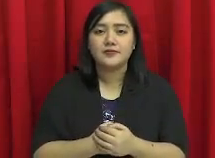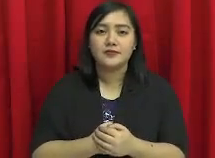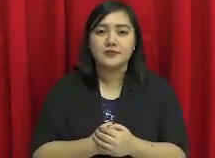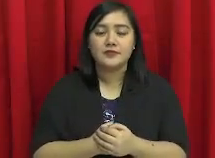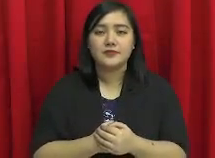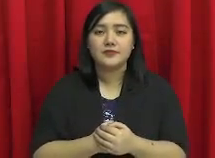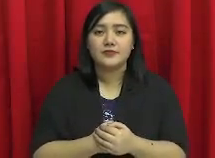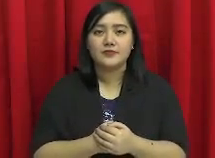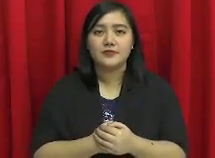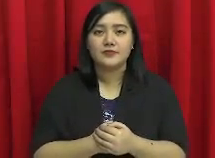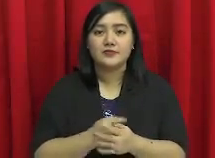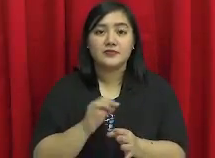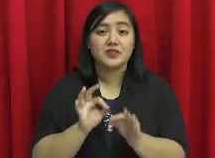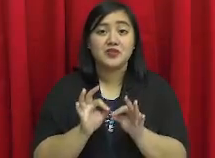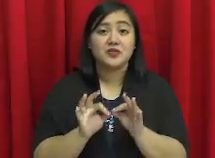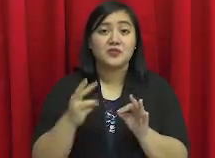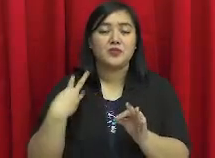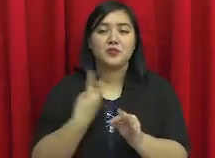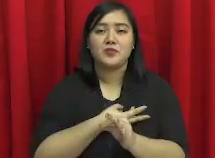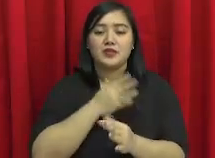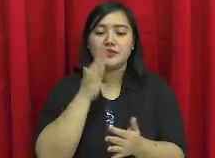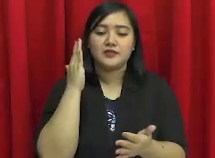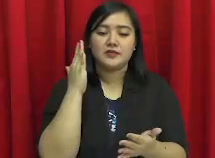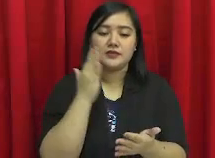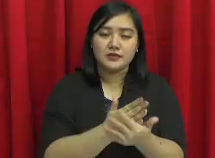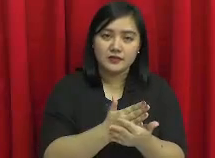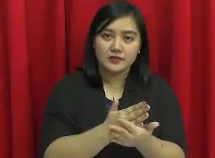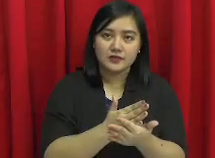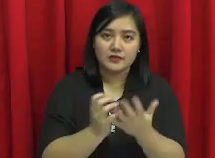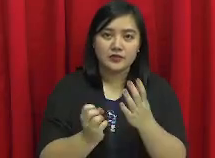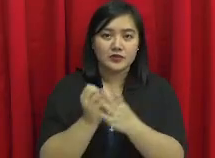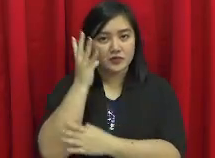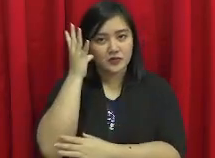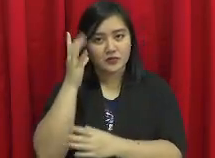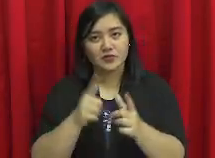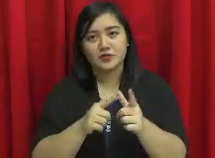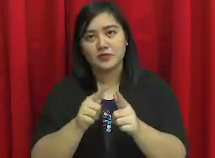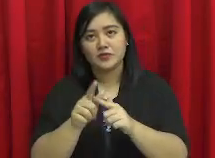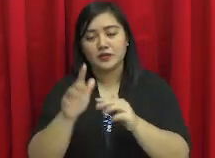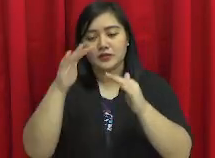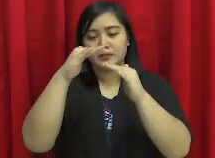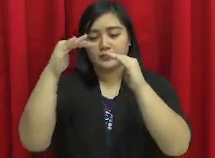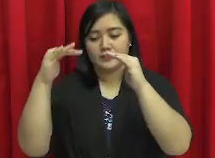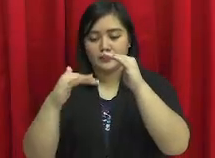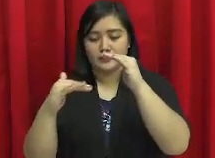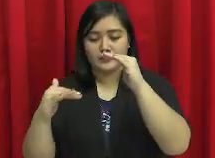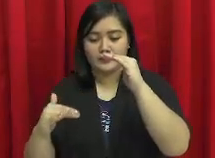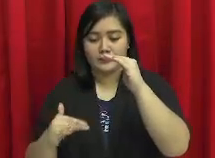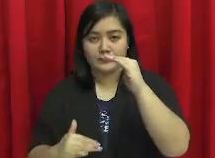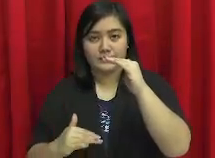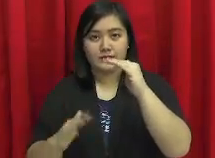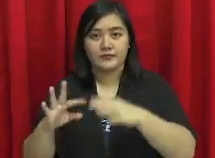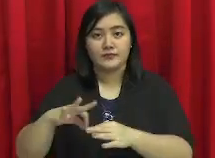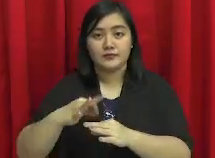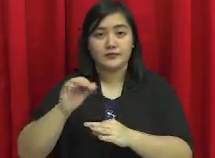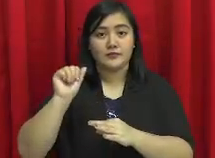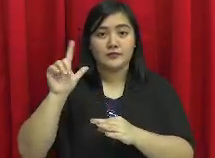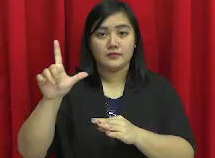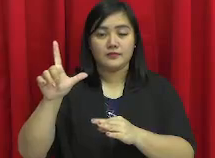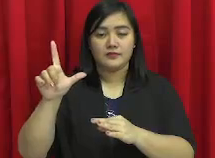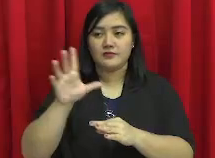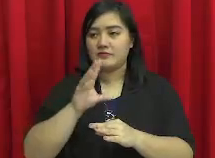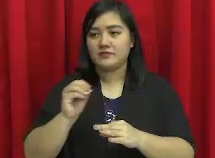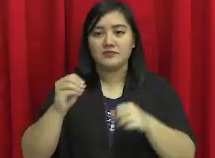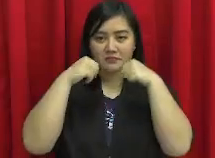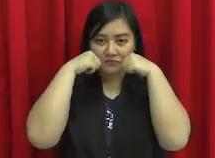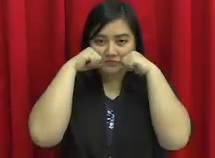Pag tayo po ay tumigil na sa paglago, that's the time na tayo po ay magde-deteriorate spiritually. And the saddest part na lagi po namin